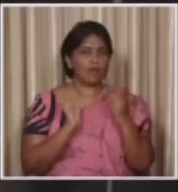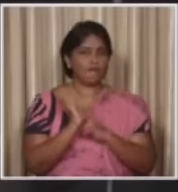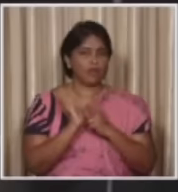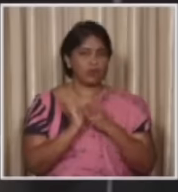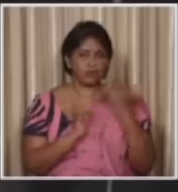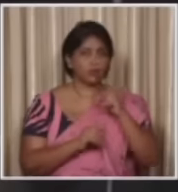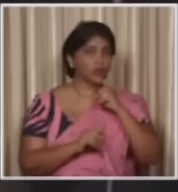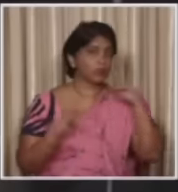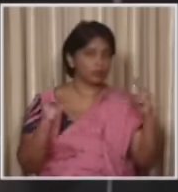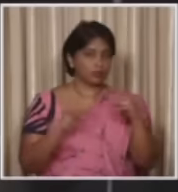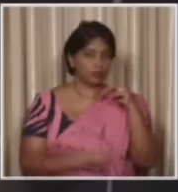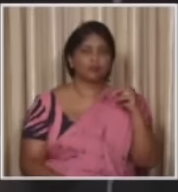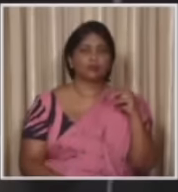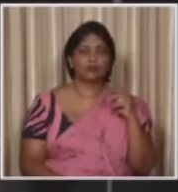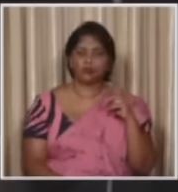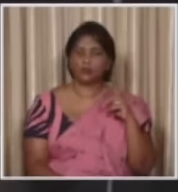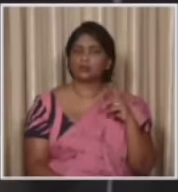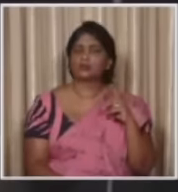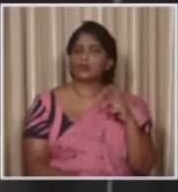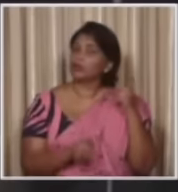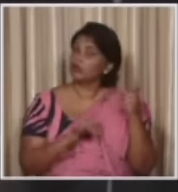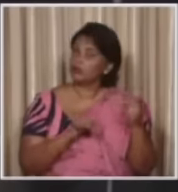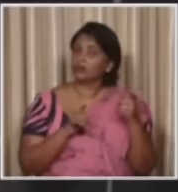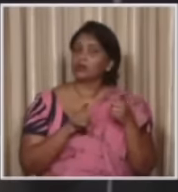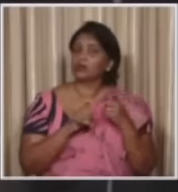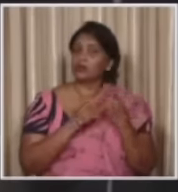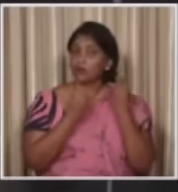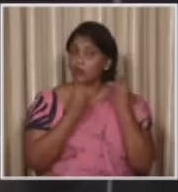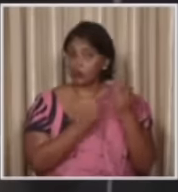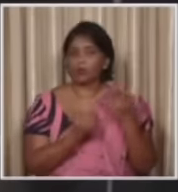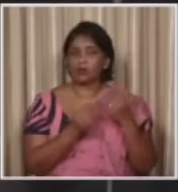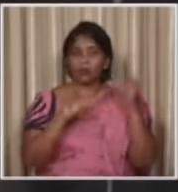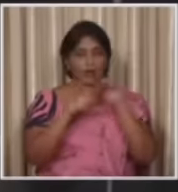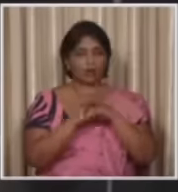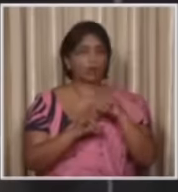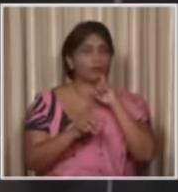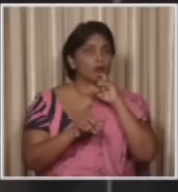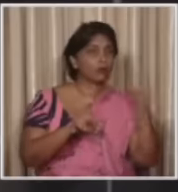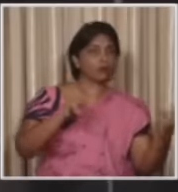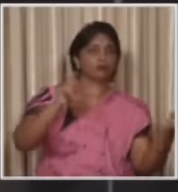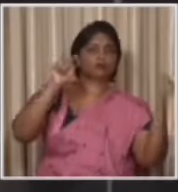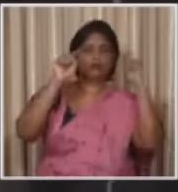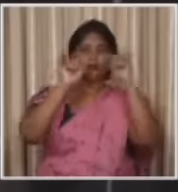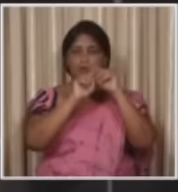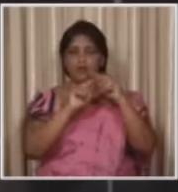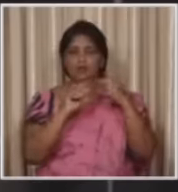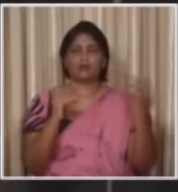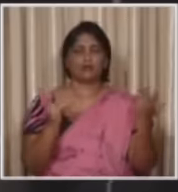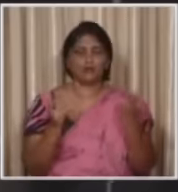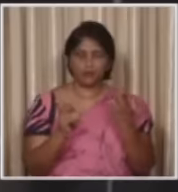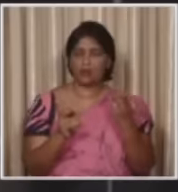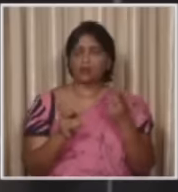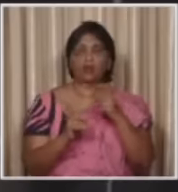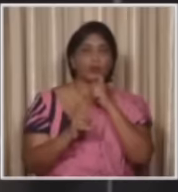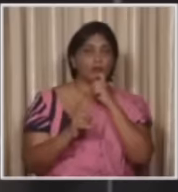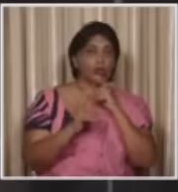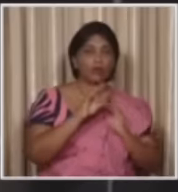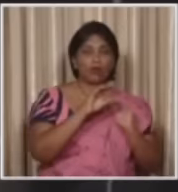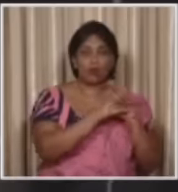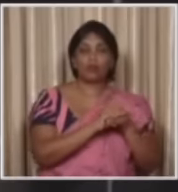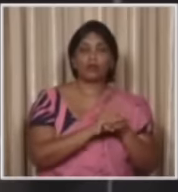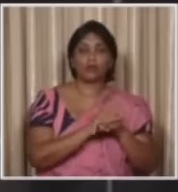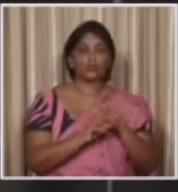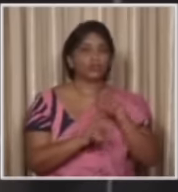ශ්‍රේෂ්ඨ අධිකරණය ඒතොර ඒ හිස්තැන් පුරවන්නේ නැති වෙනකොට අභියාචනා අධිකරණයෙන් ඉහළට යන්නේ නැහැ අභියාචනා අධිකරණයට එන්නේ මහ